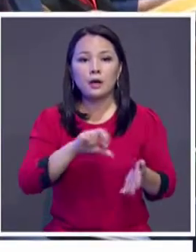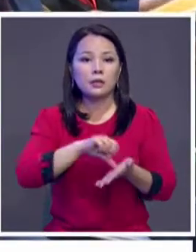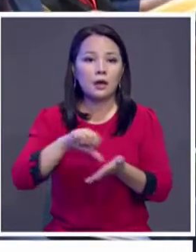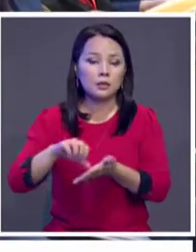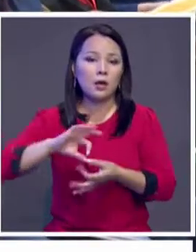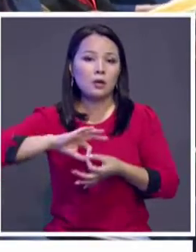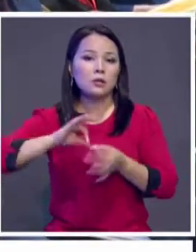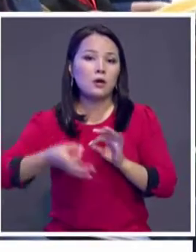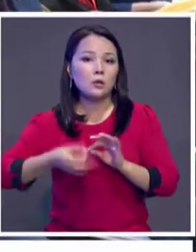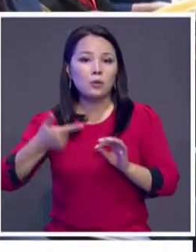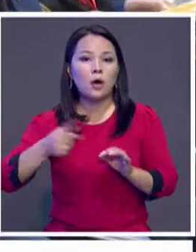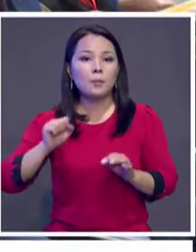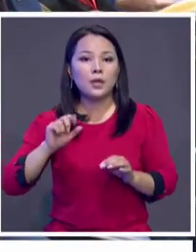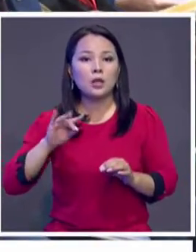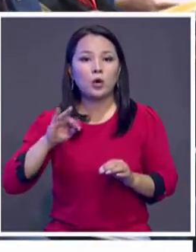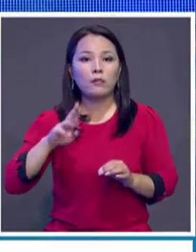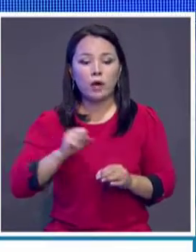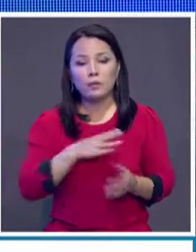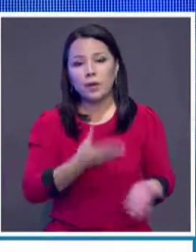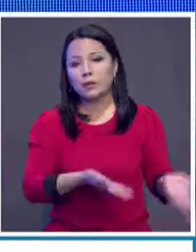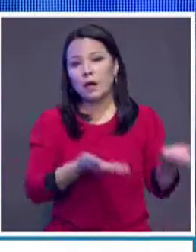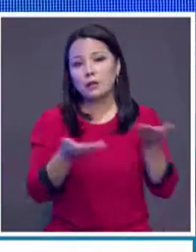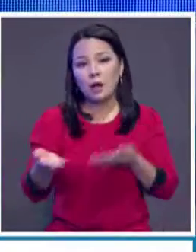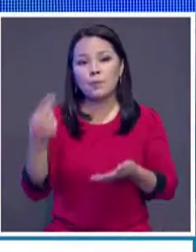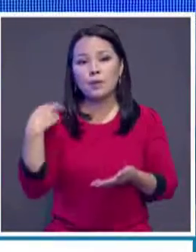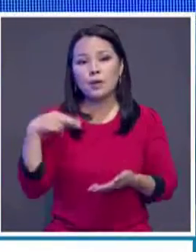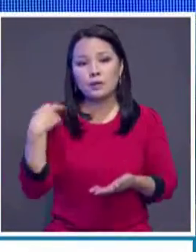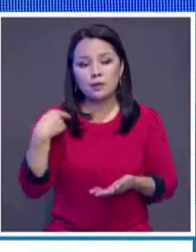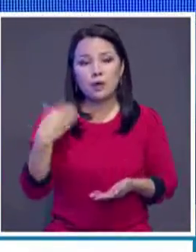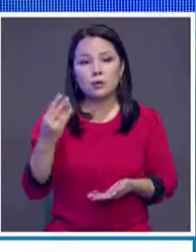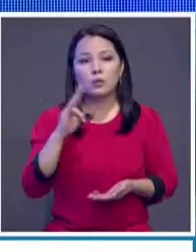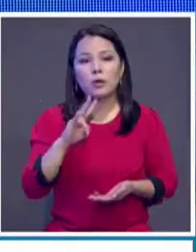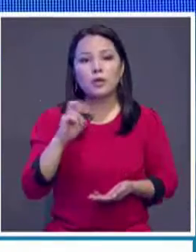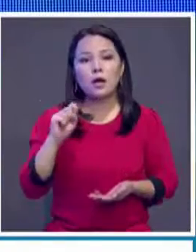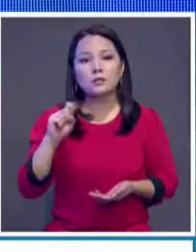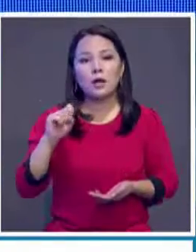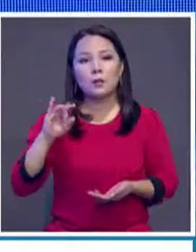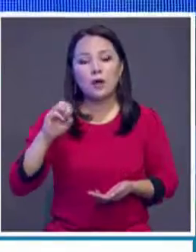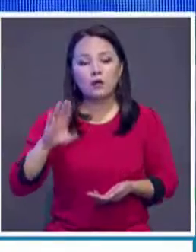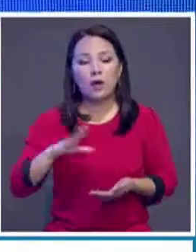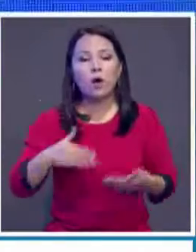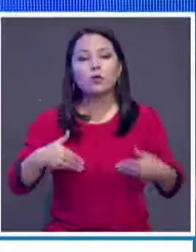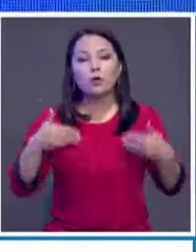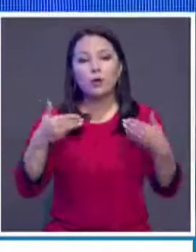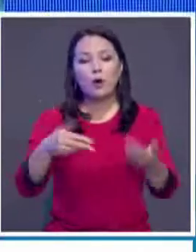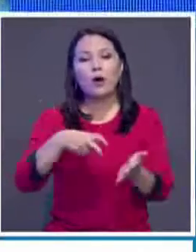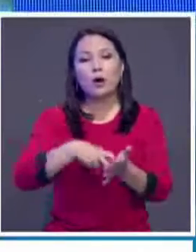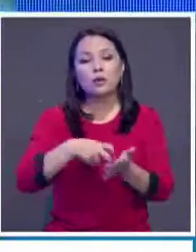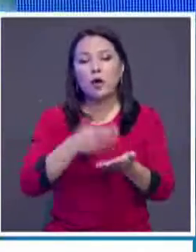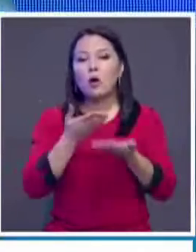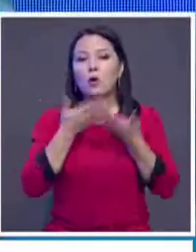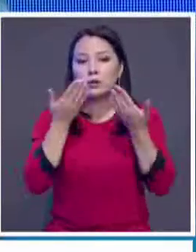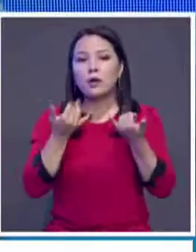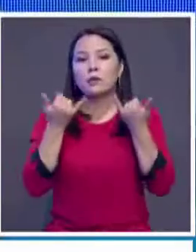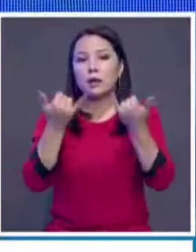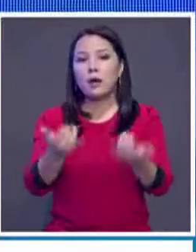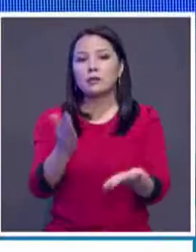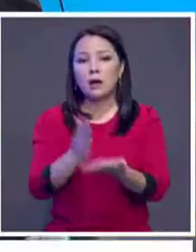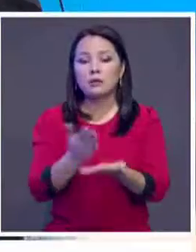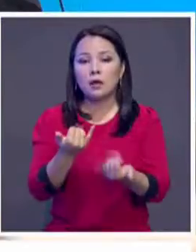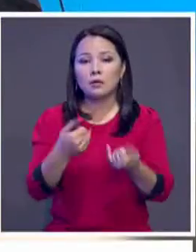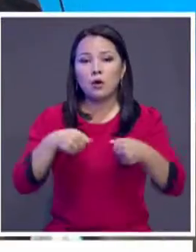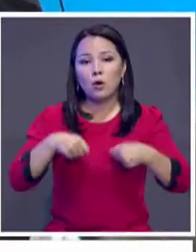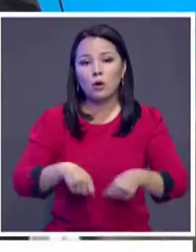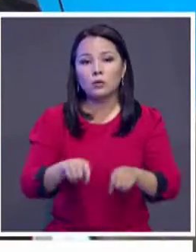Гүлшара Әбдіқалықова жиынға қатысушыларға президент Нұрсұлтан Назарбаевтың құттықтау хатын оқып берді. Хатта елбасы құқық